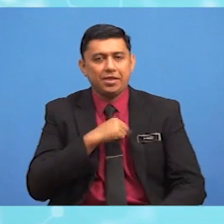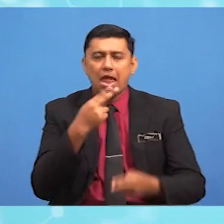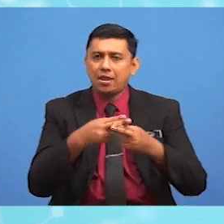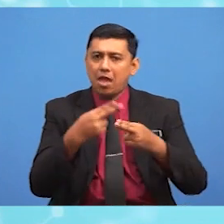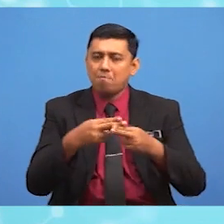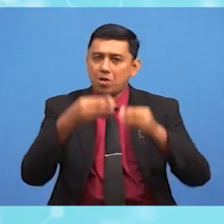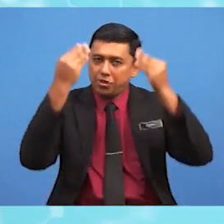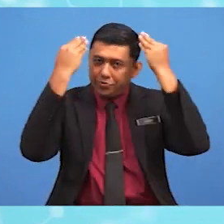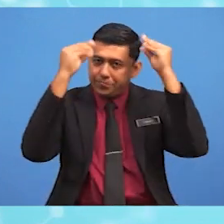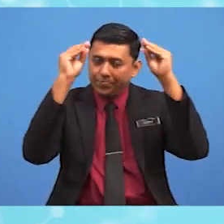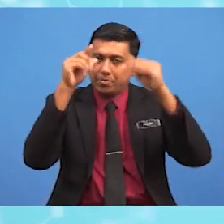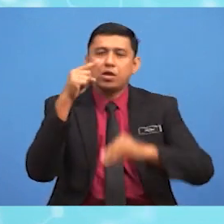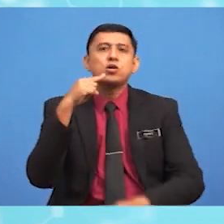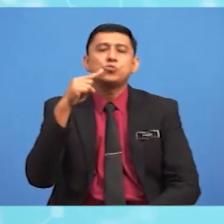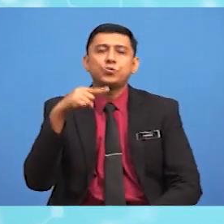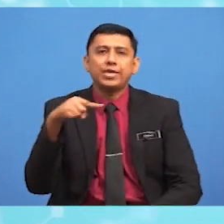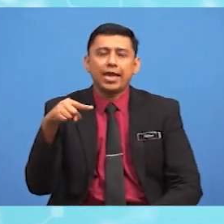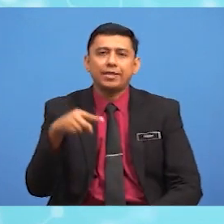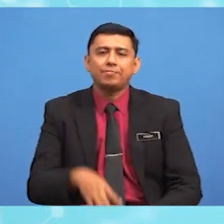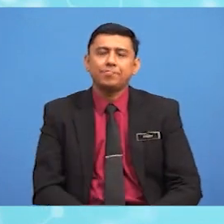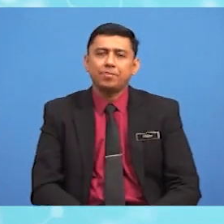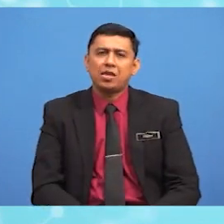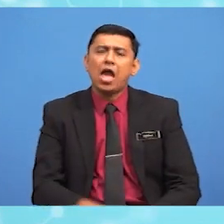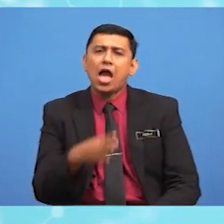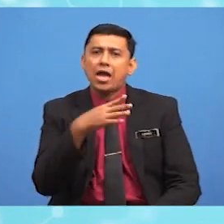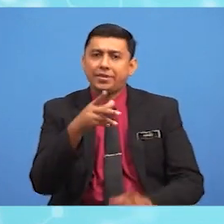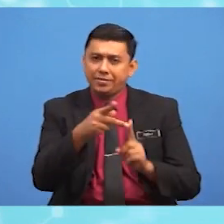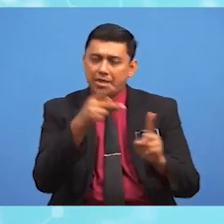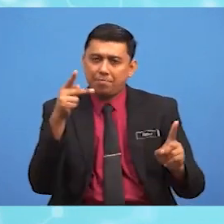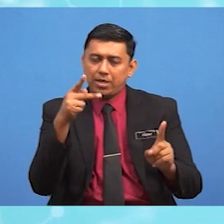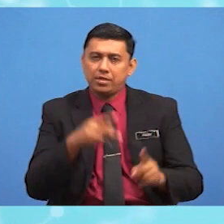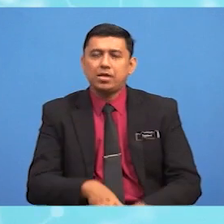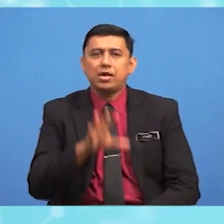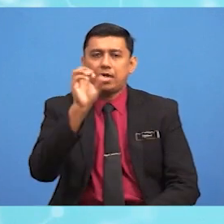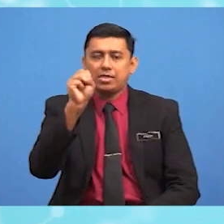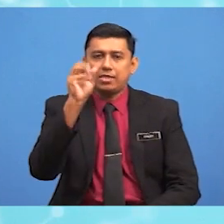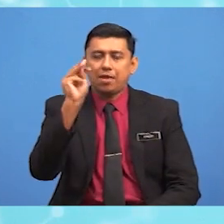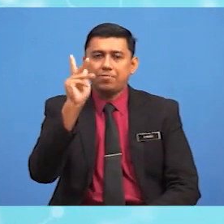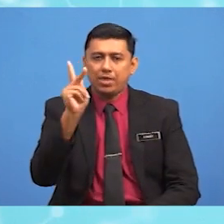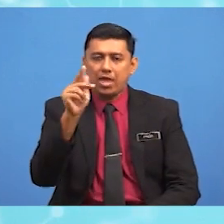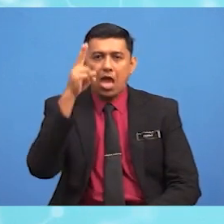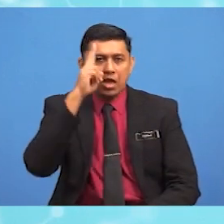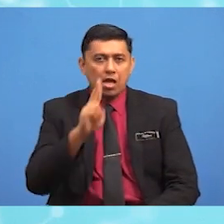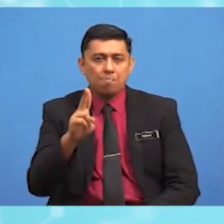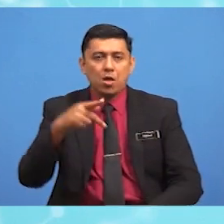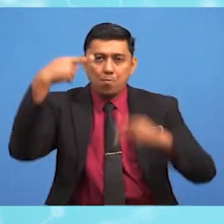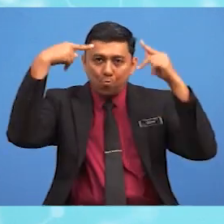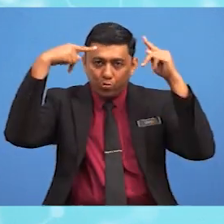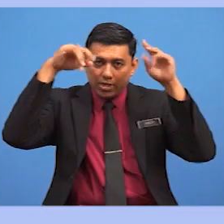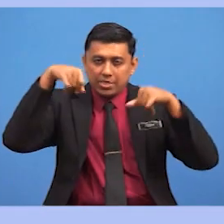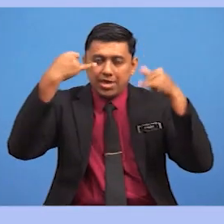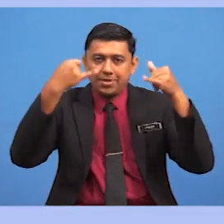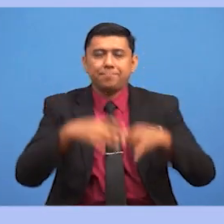cikgu ialah Zurihan binti Ismail dan cikgu daripada SMK Agama Putrajaya.